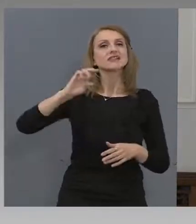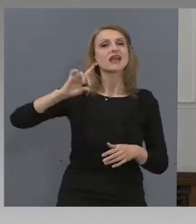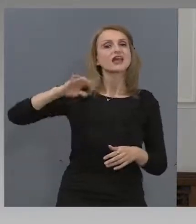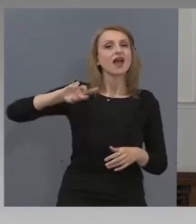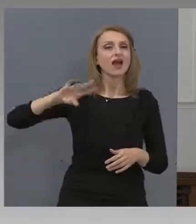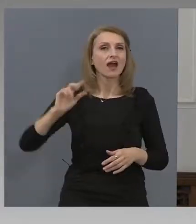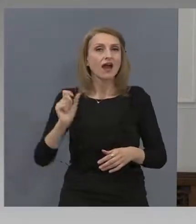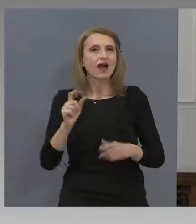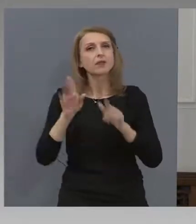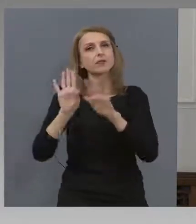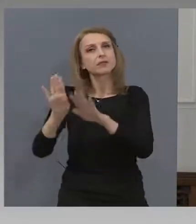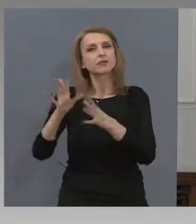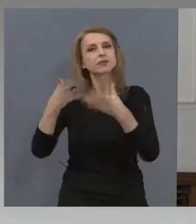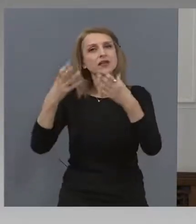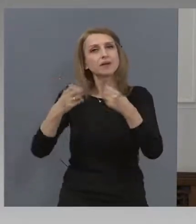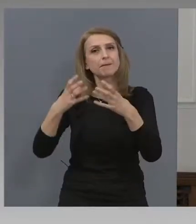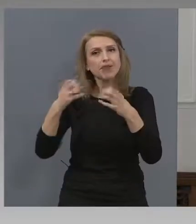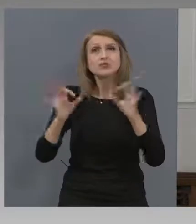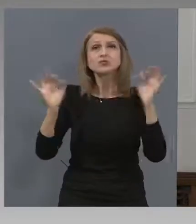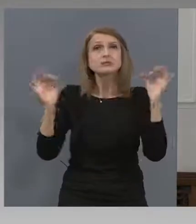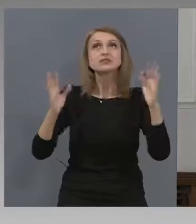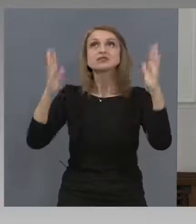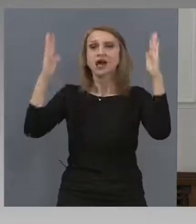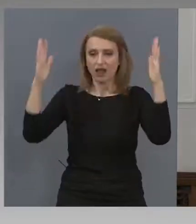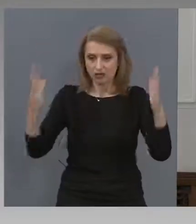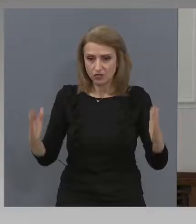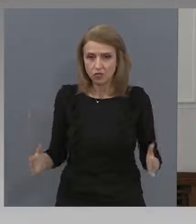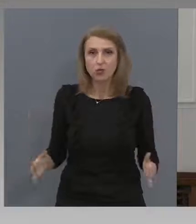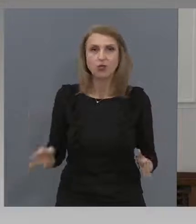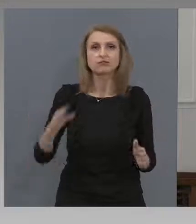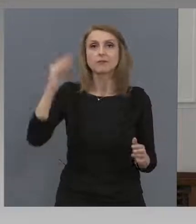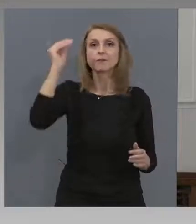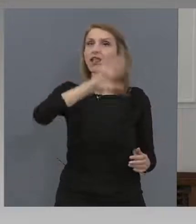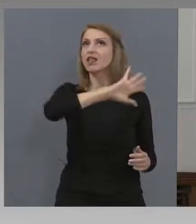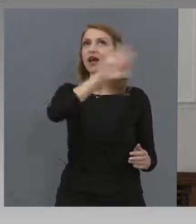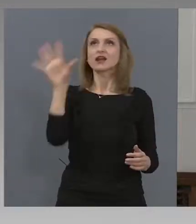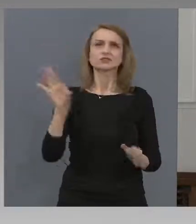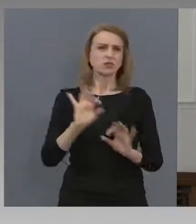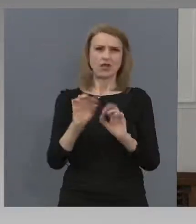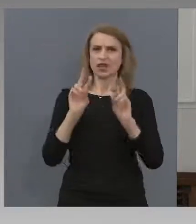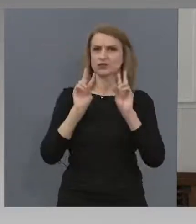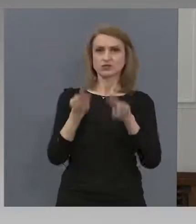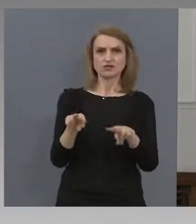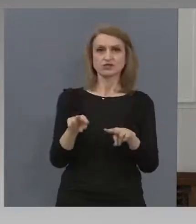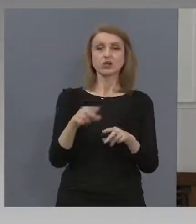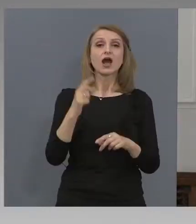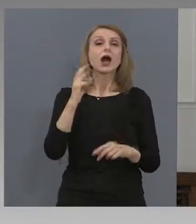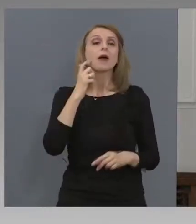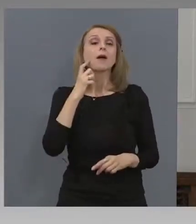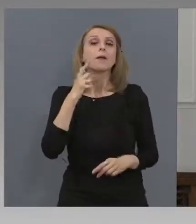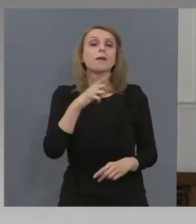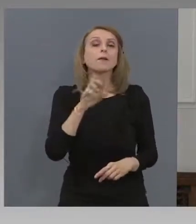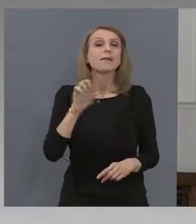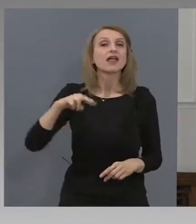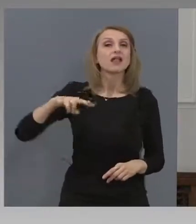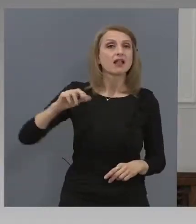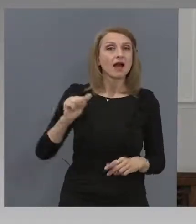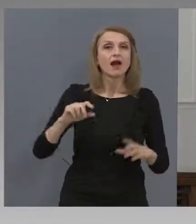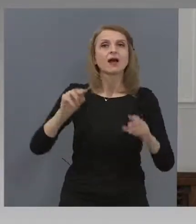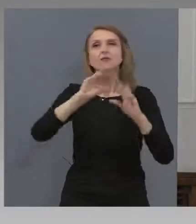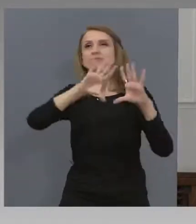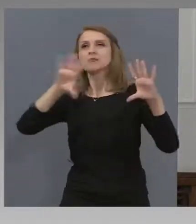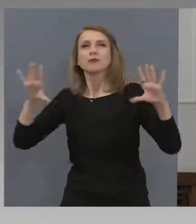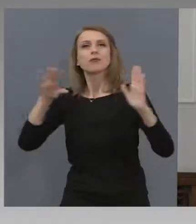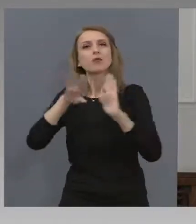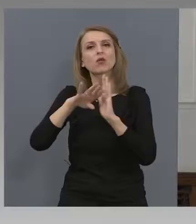при млечните, където са обособени умишлено, за да имат по-голяма видимост. За Била, тяхната програма с Била градини и така нататък.